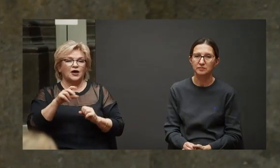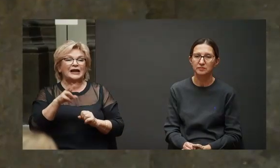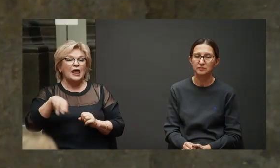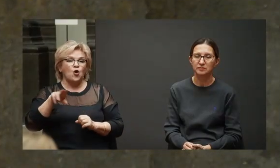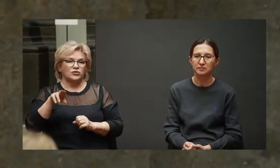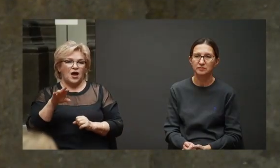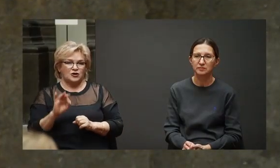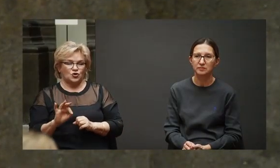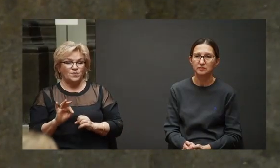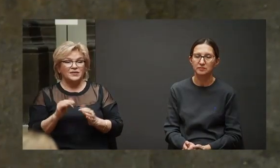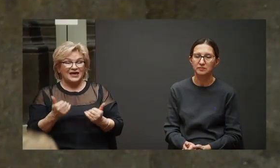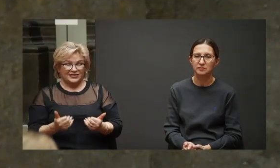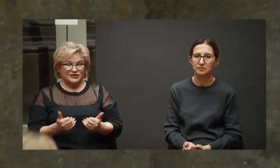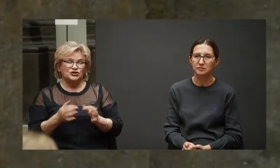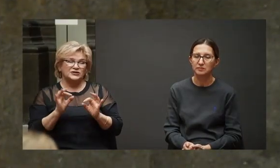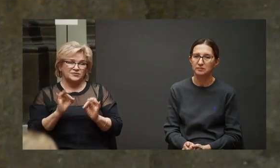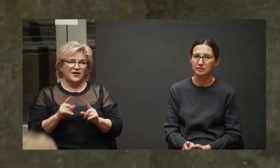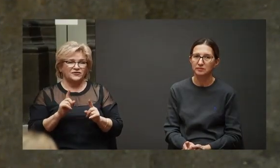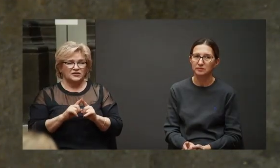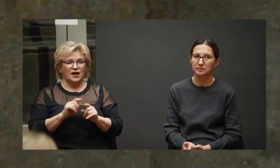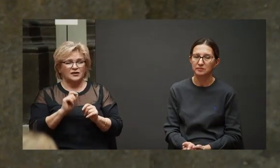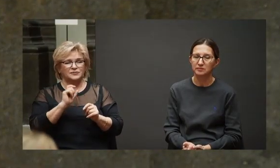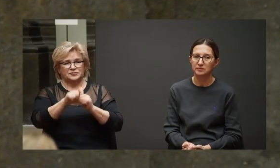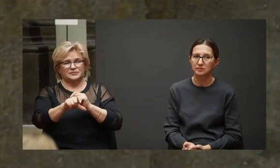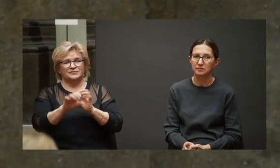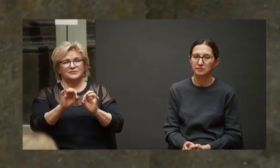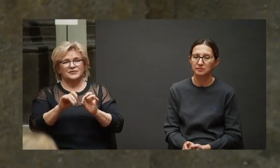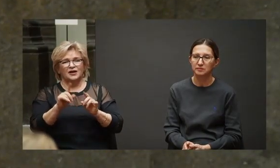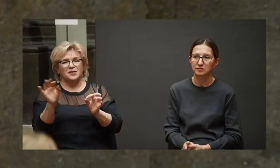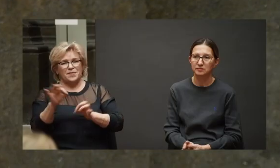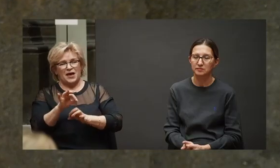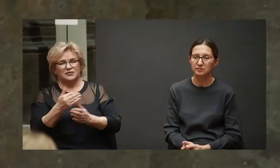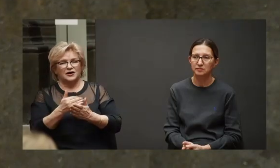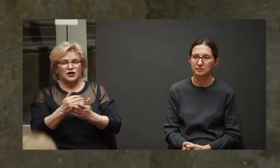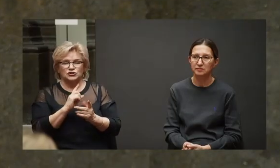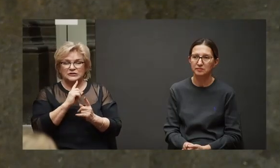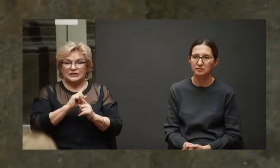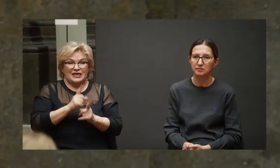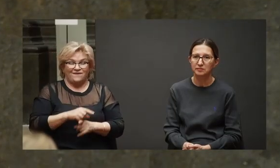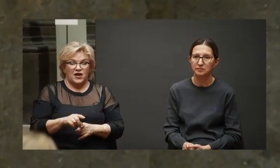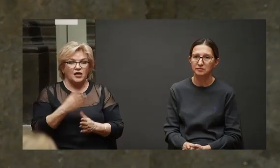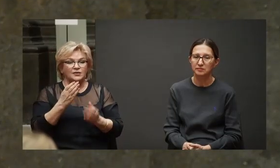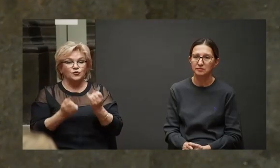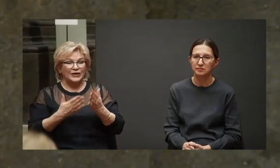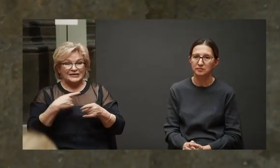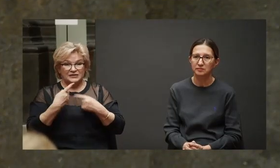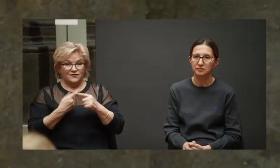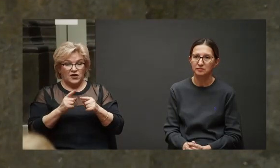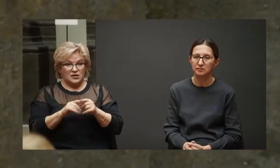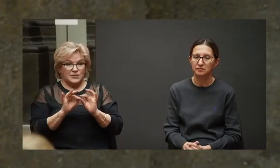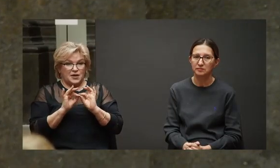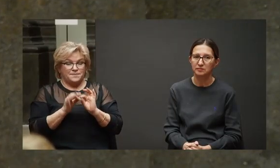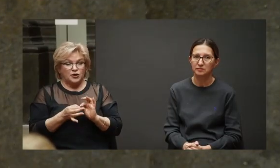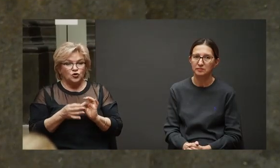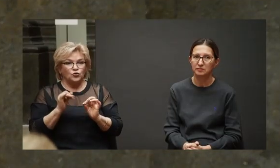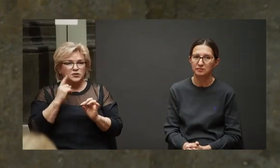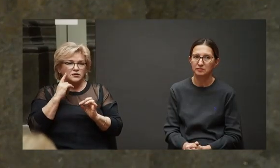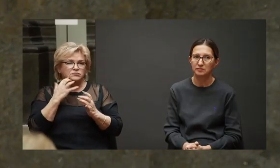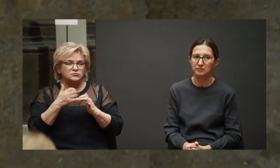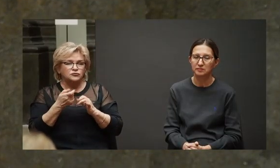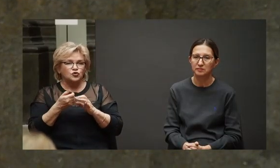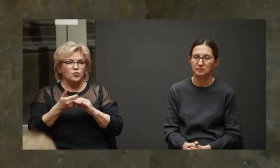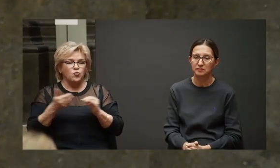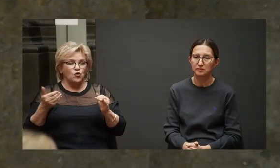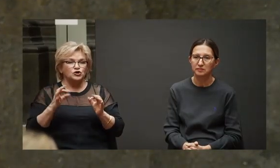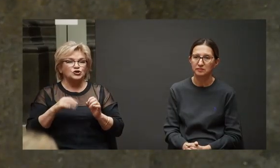Леонардо. Это сейчас, правда, вброшено так бегло и кажется невероятным, но если говорить об этом подробно и задуматься чуть